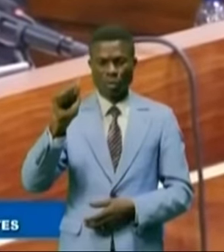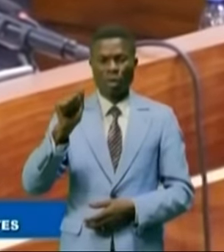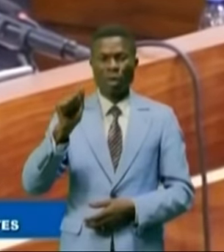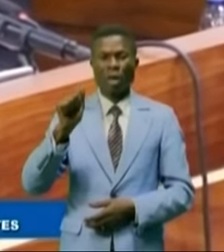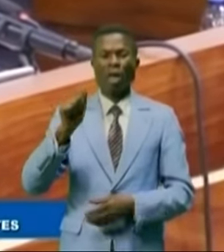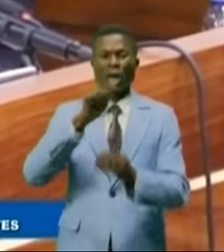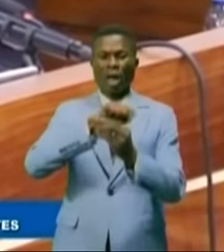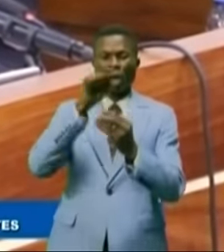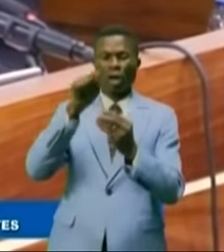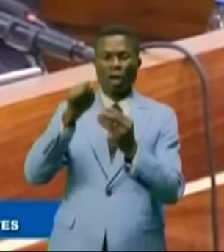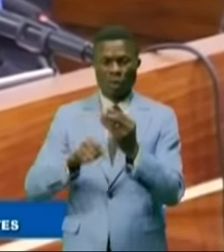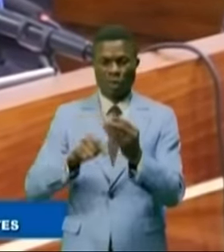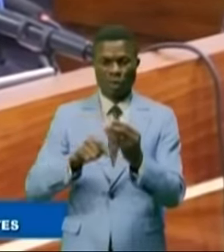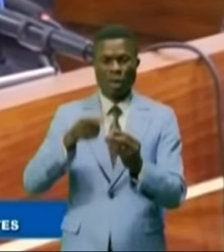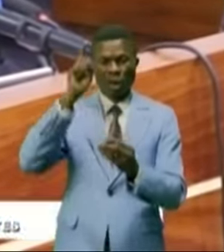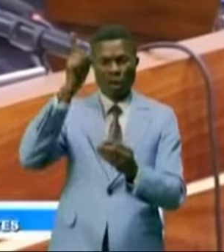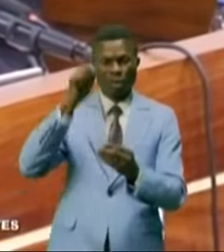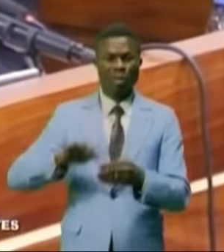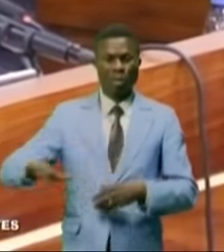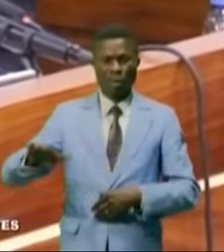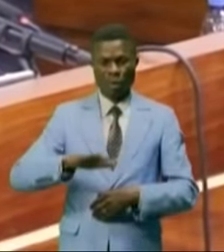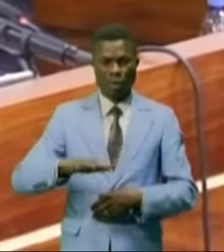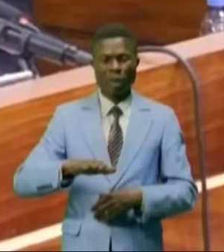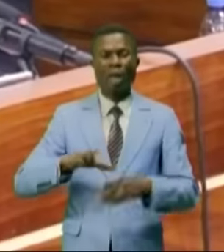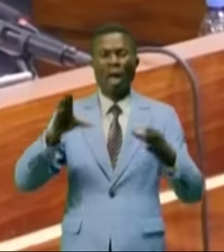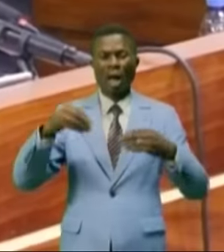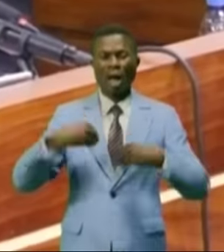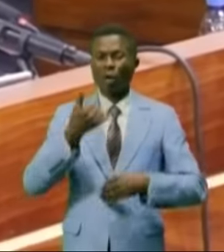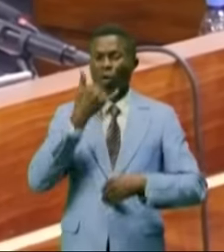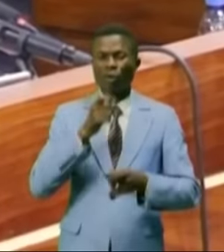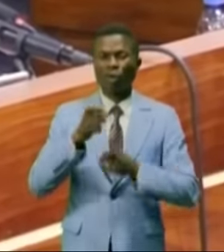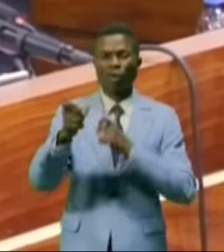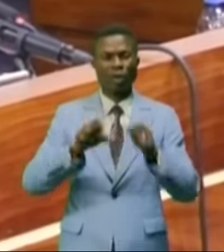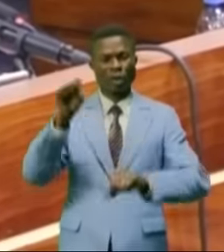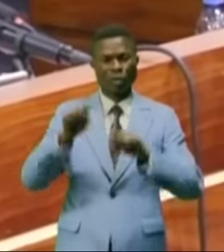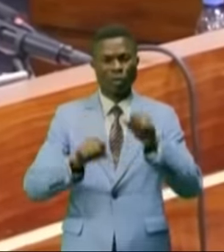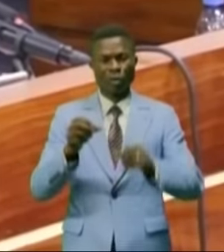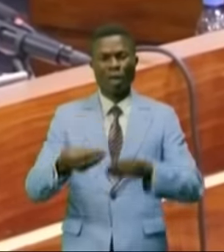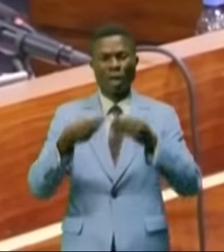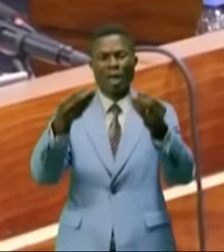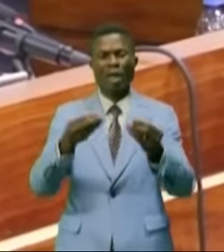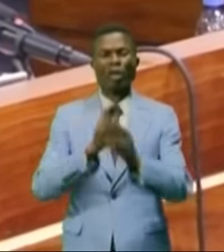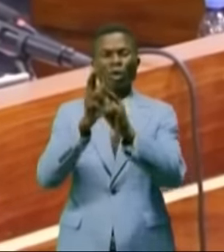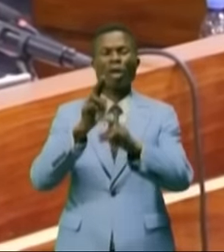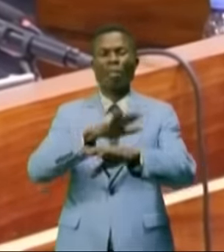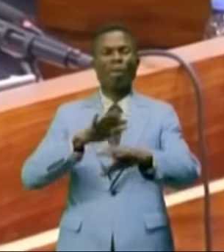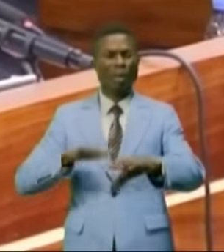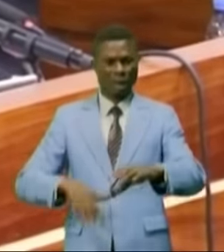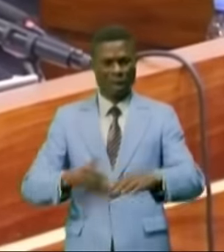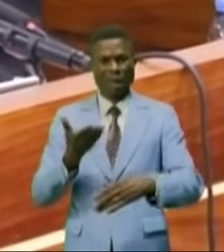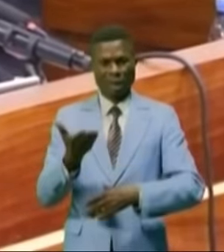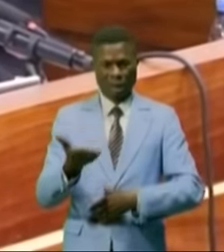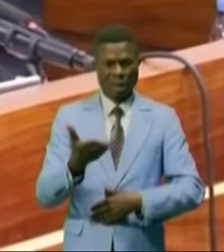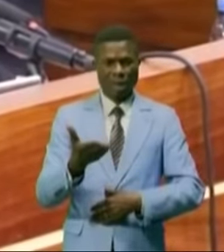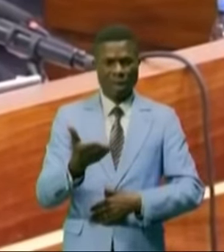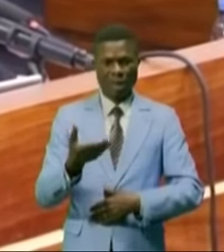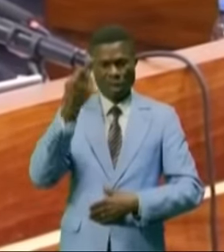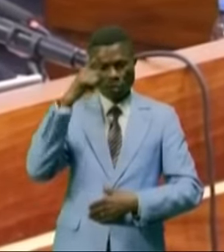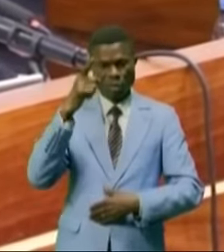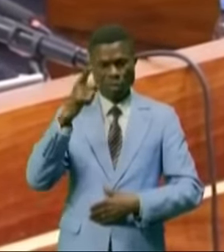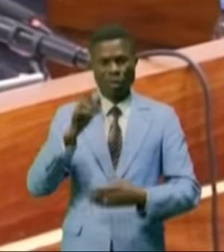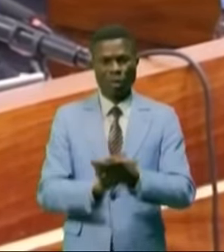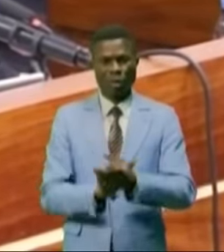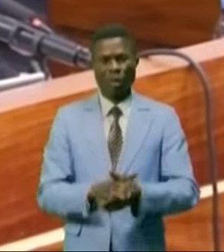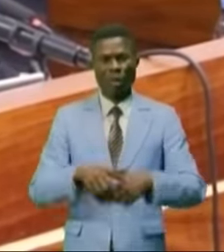code 0784, est déclaré coupable de faute de gestion pour avoir transmis tardivement ses comptabilités mensuelles à la Cour des comptes au cours